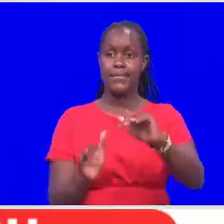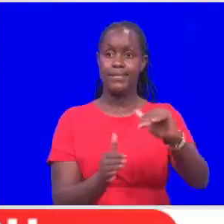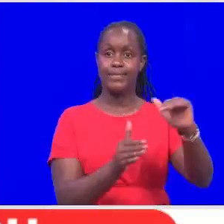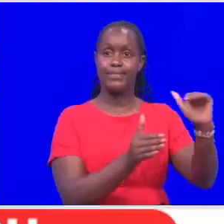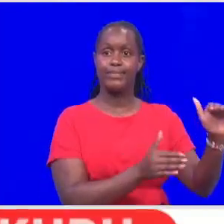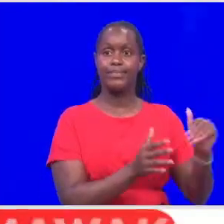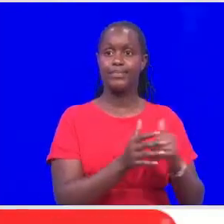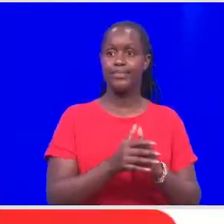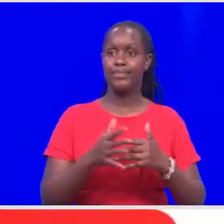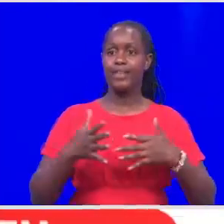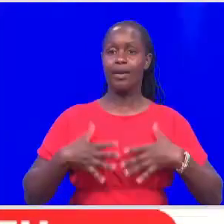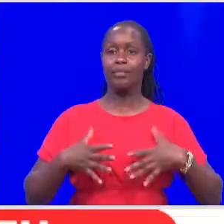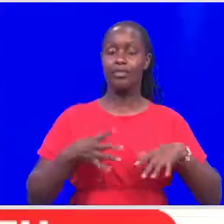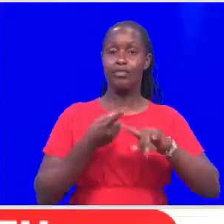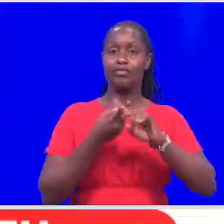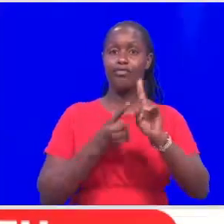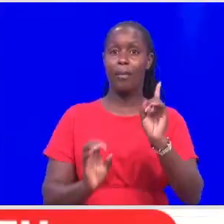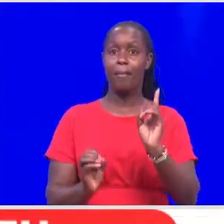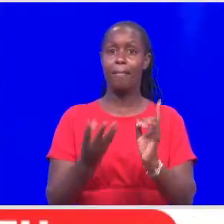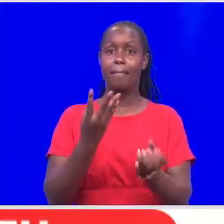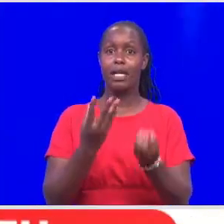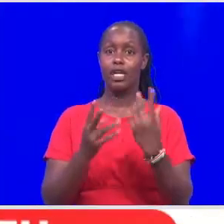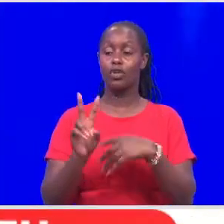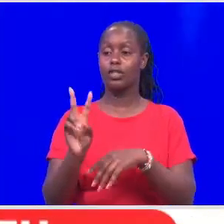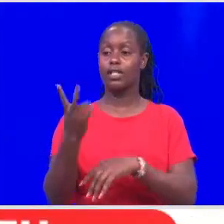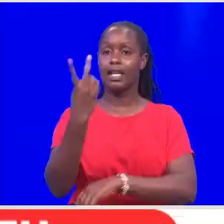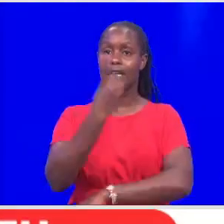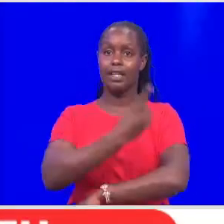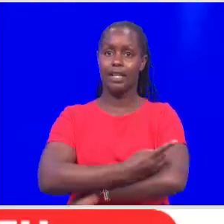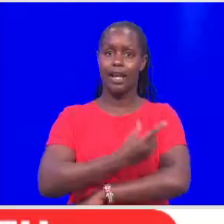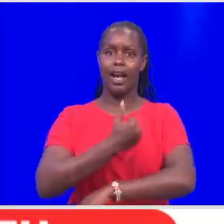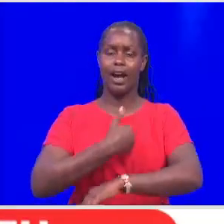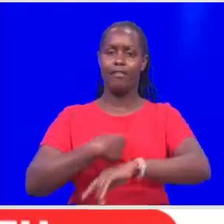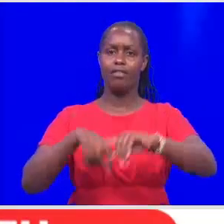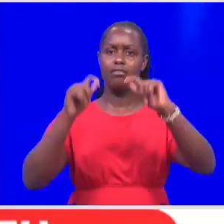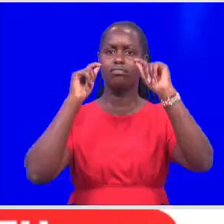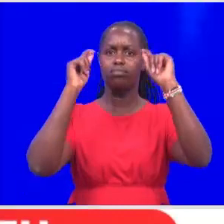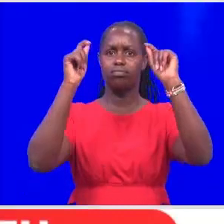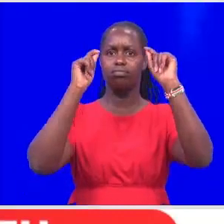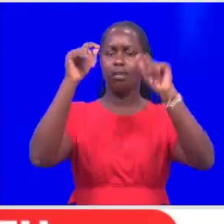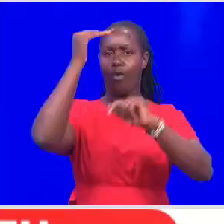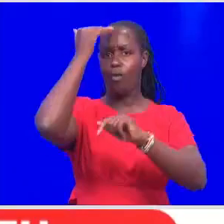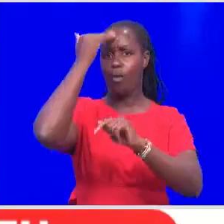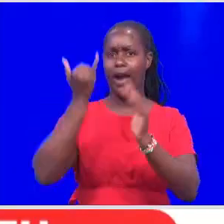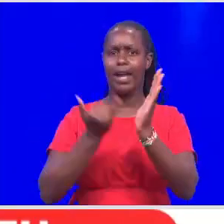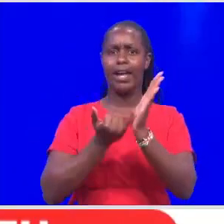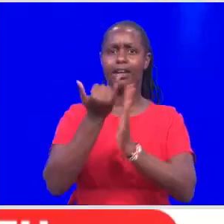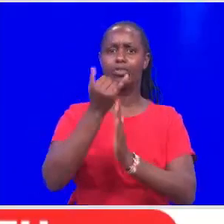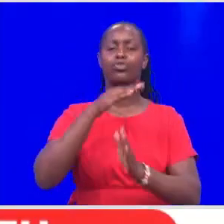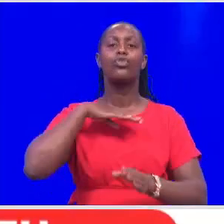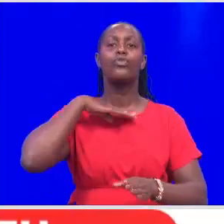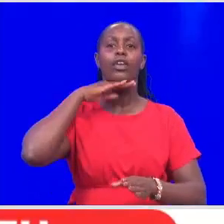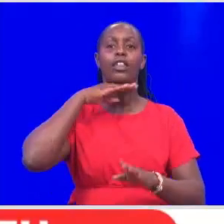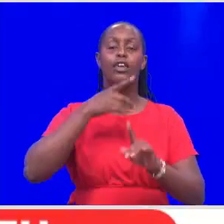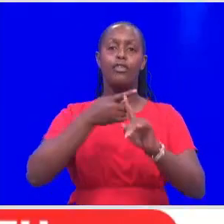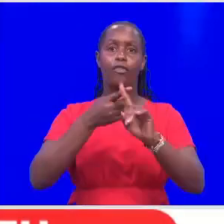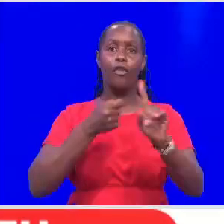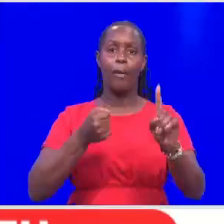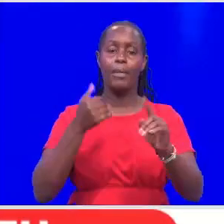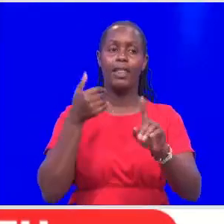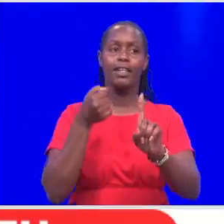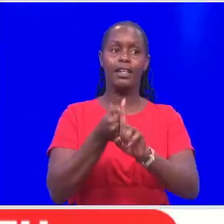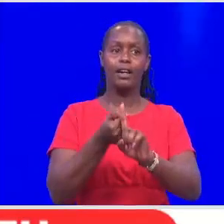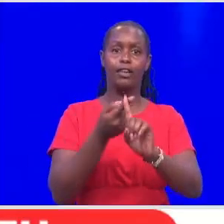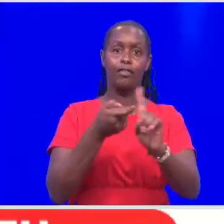taarifa nyingine, wakazi wa Baringo kwa siku ya pili sasa wameandamana kufuatia ongezeko la vifo kutokana na mashambulizi ya wezi wa